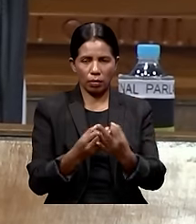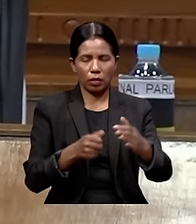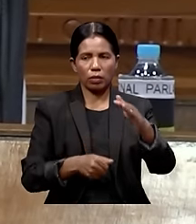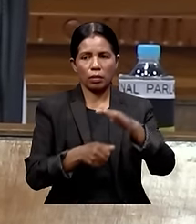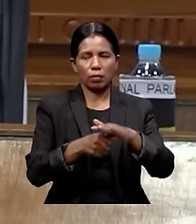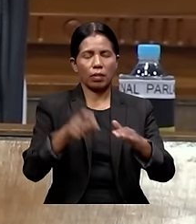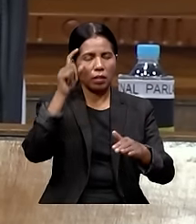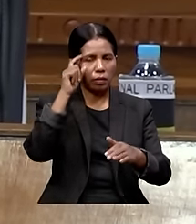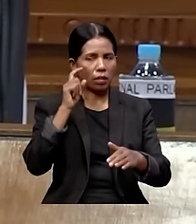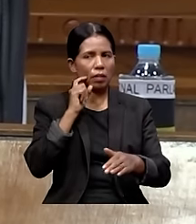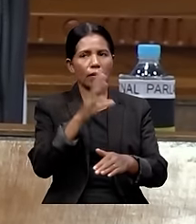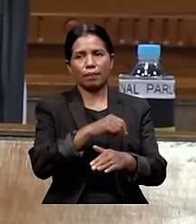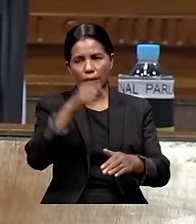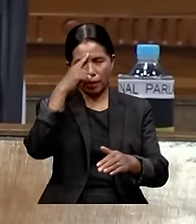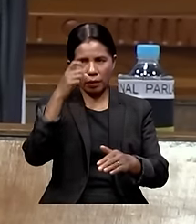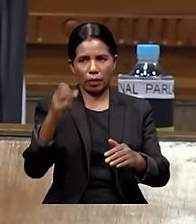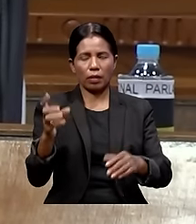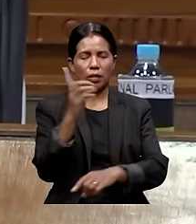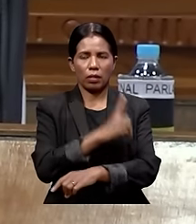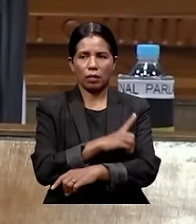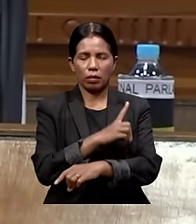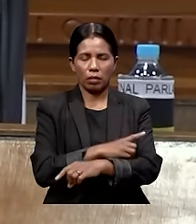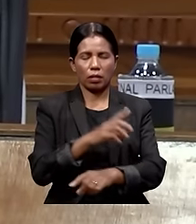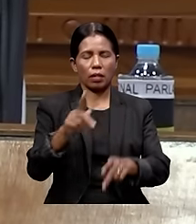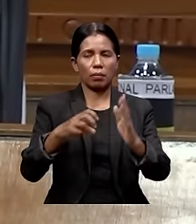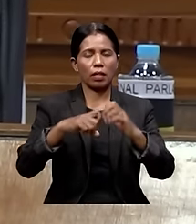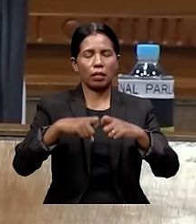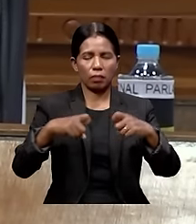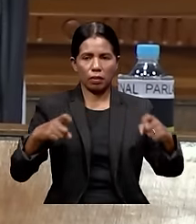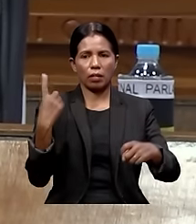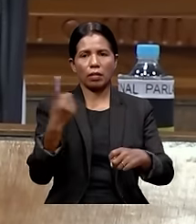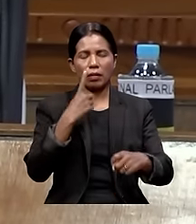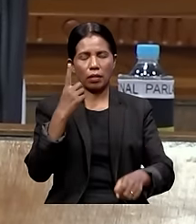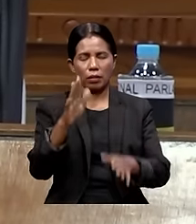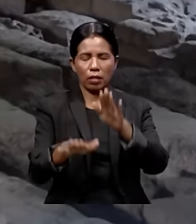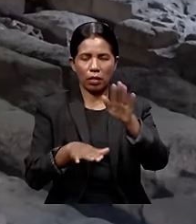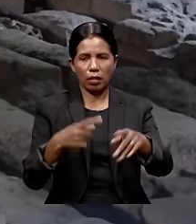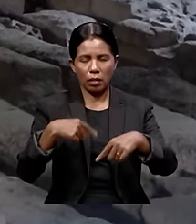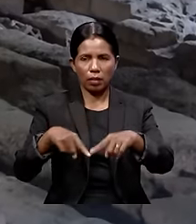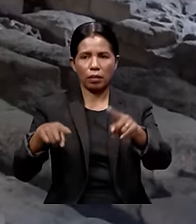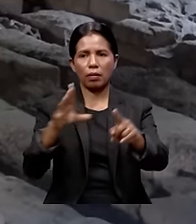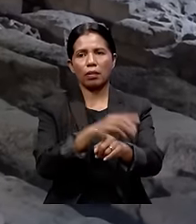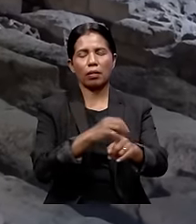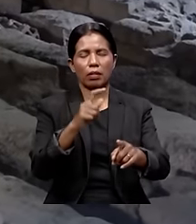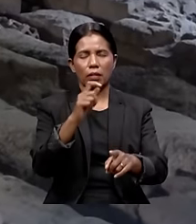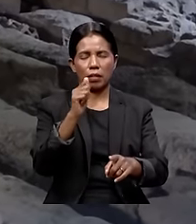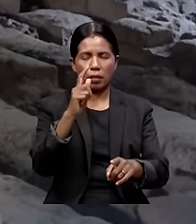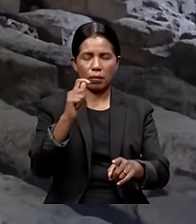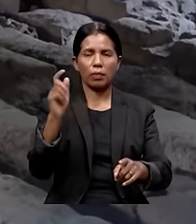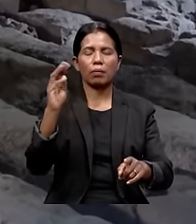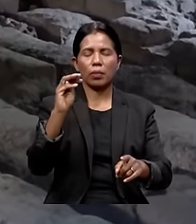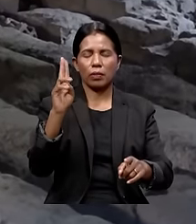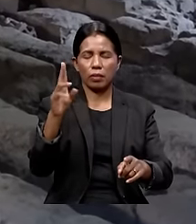Karela Xanana Guzmão, tambane loro-lorong inimigo sira sempre halo intimidação ba saudoso tatamou ni a família